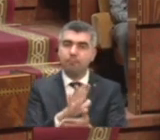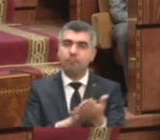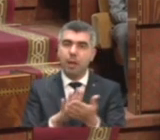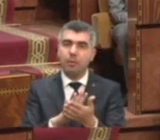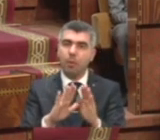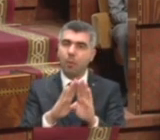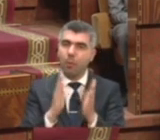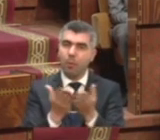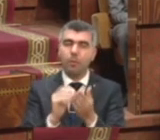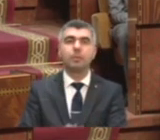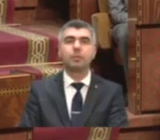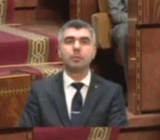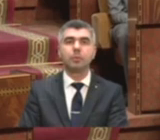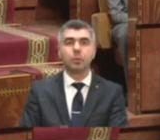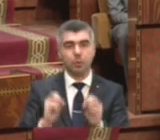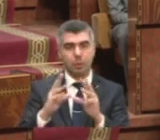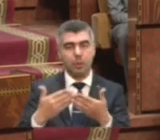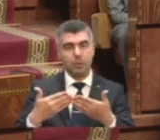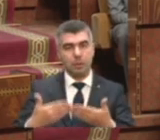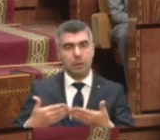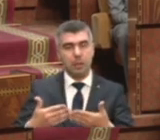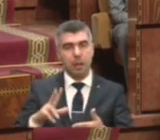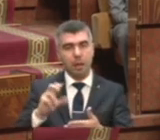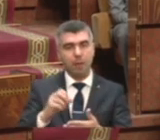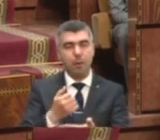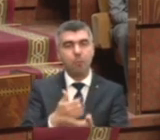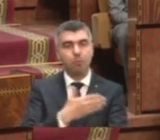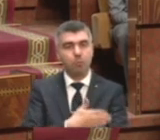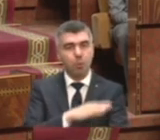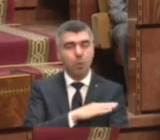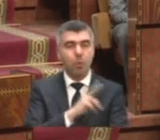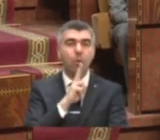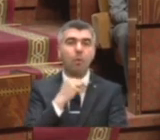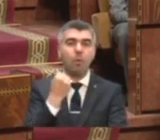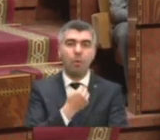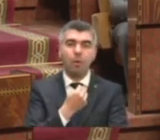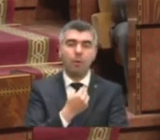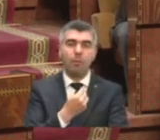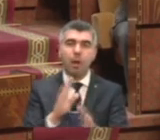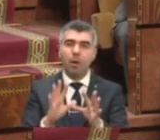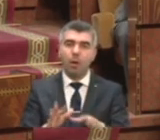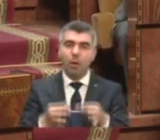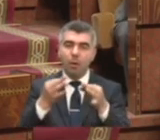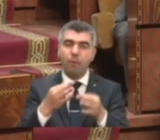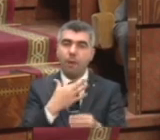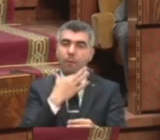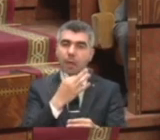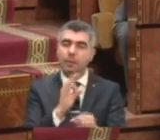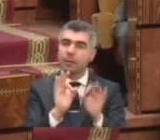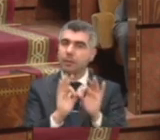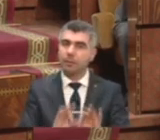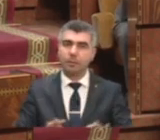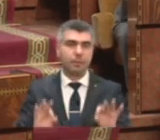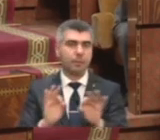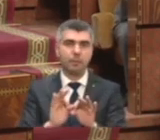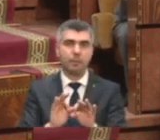عام. نحن ندرك جيدا حجم وثقل المسؤولية الملقاة على الحكومة، وأن الحلول ليست سهلة، ولكن